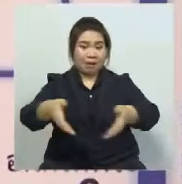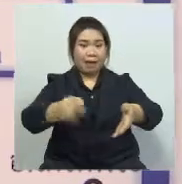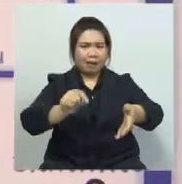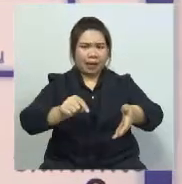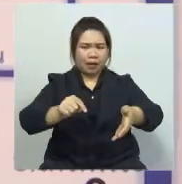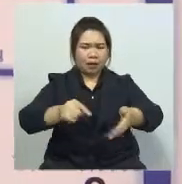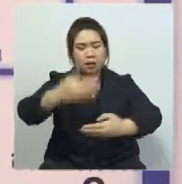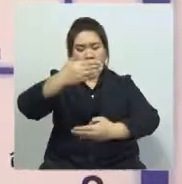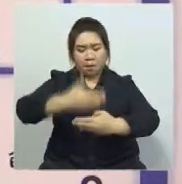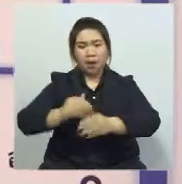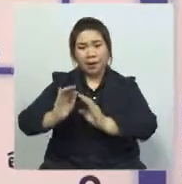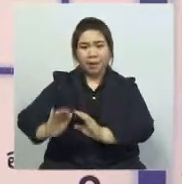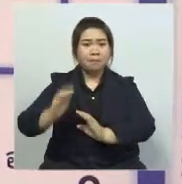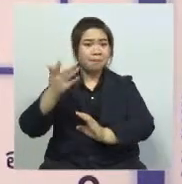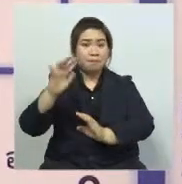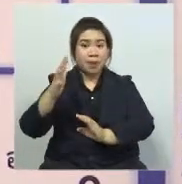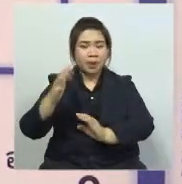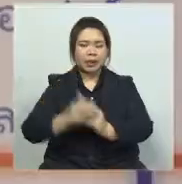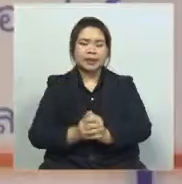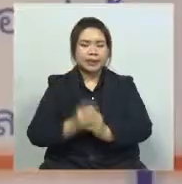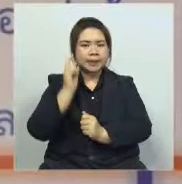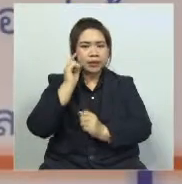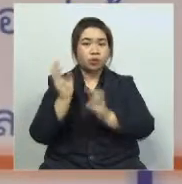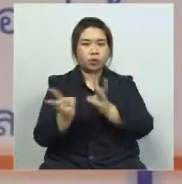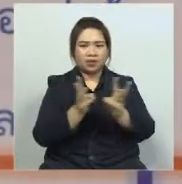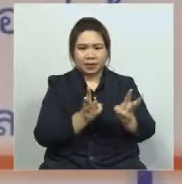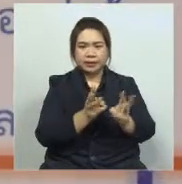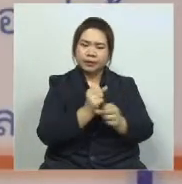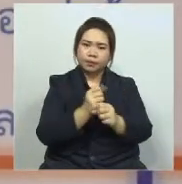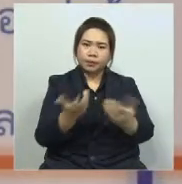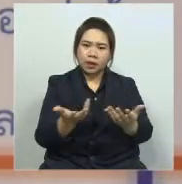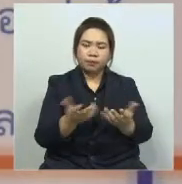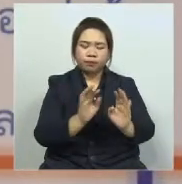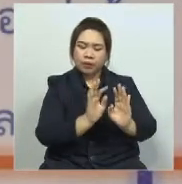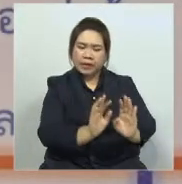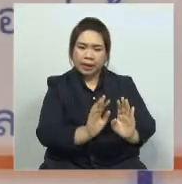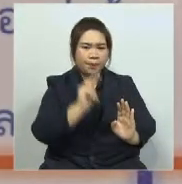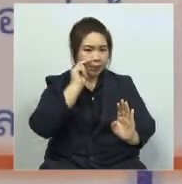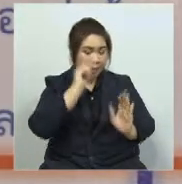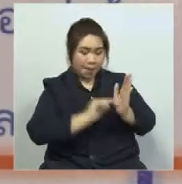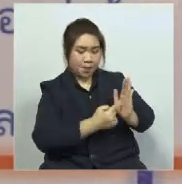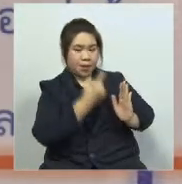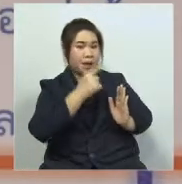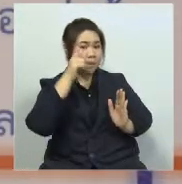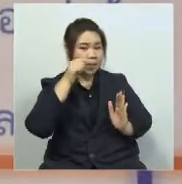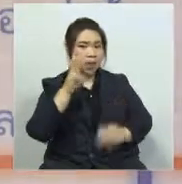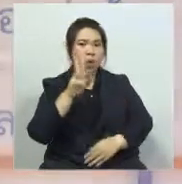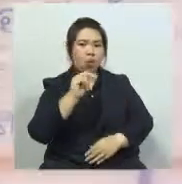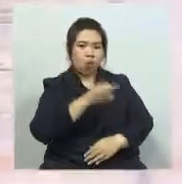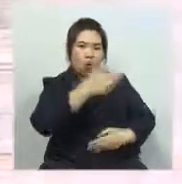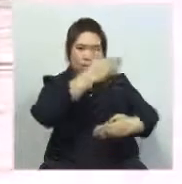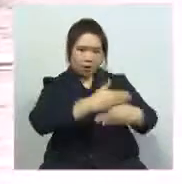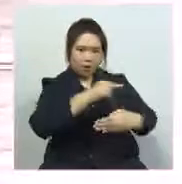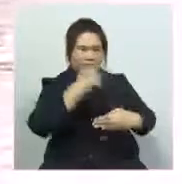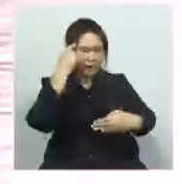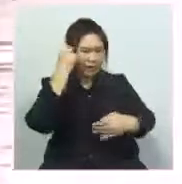แหล่งกักเก็บน้ำจึงมีการศึกษาทางเลือกที่เหมาะสมในการกักเก็บน้ำพื้นที่ต้นน้ำแม่วงและพิจารณาสร้